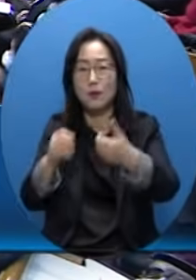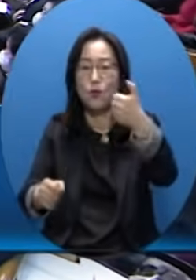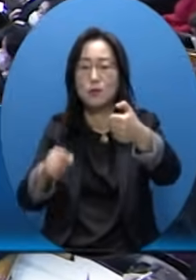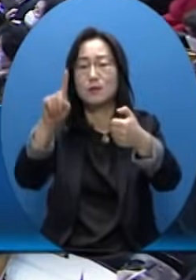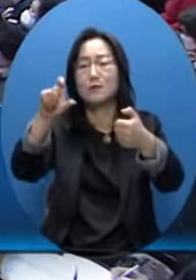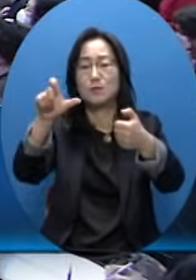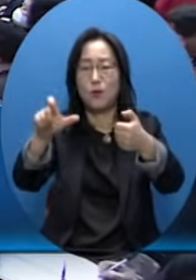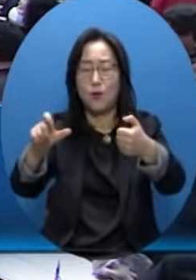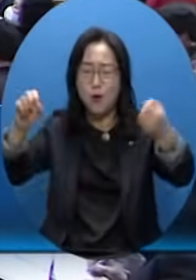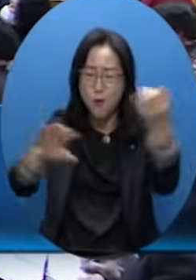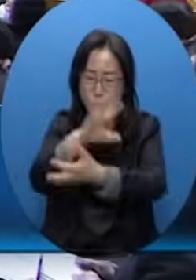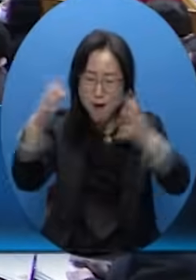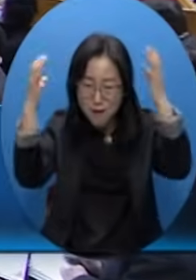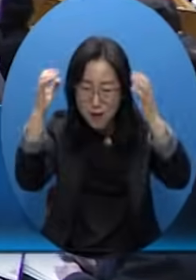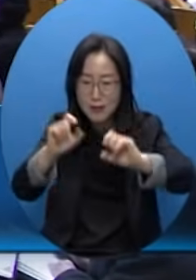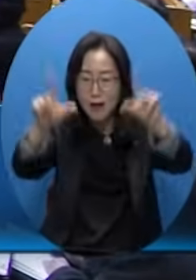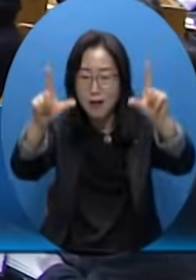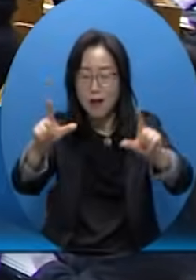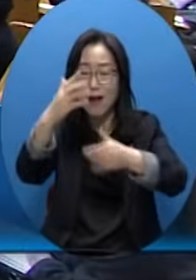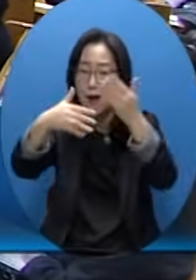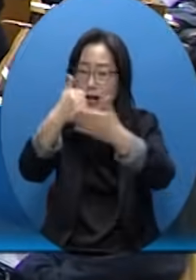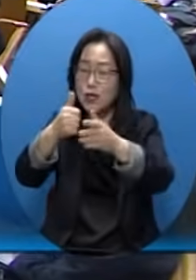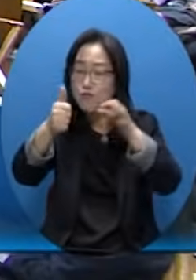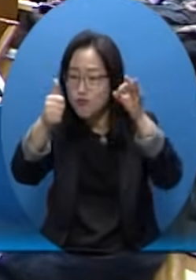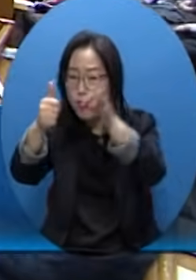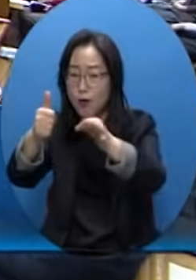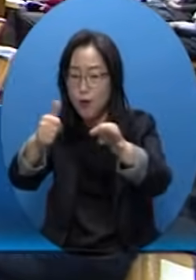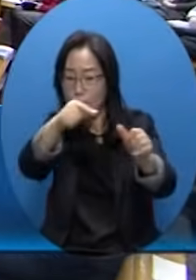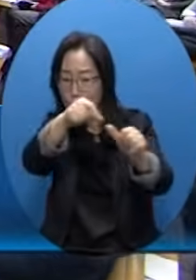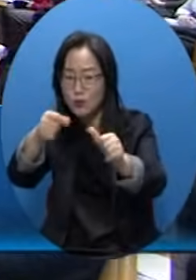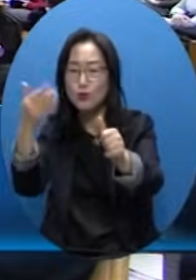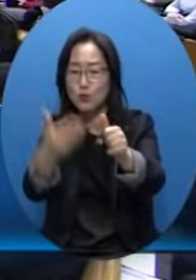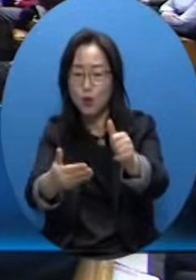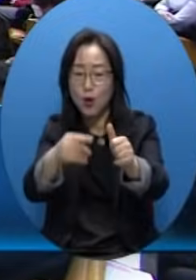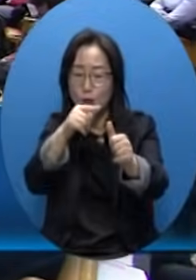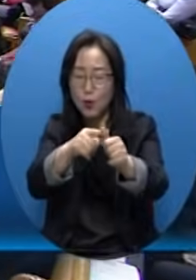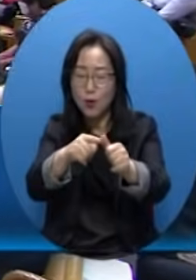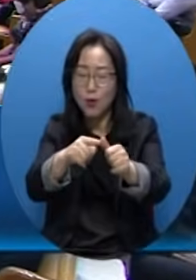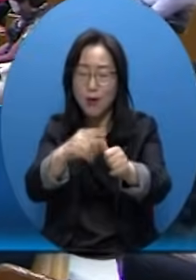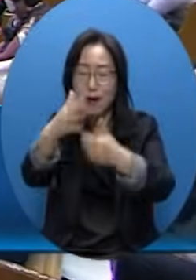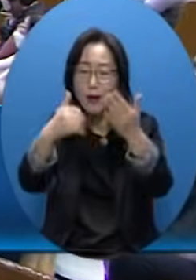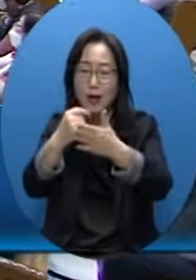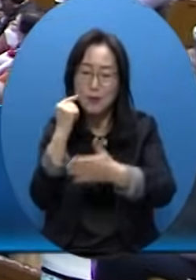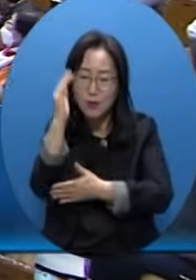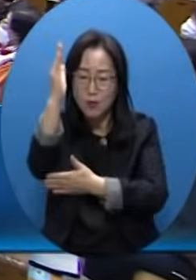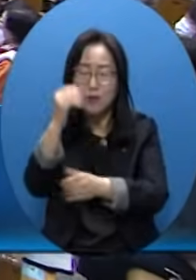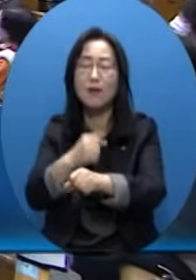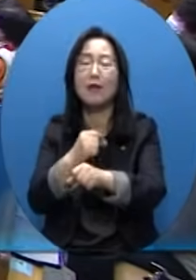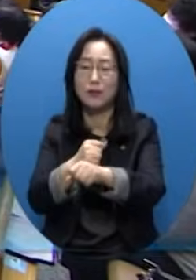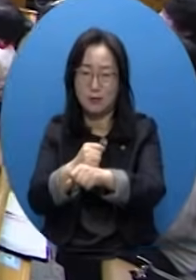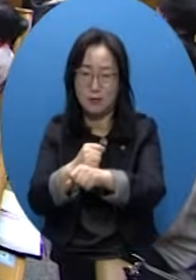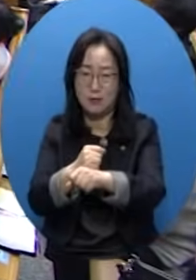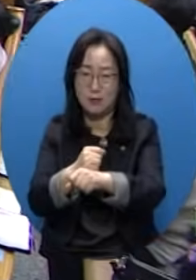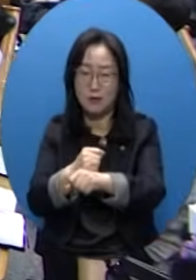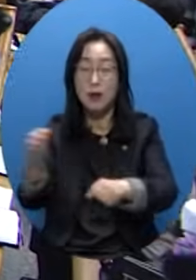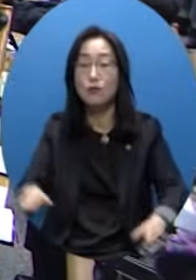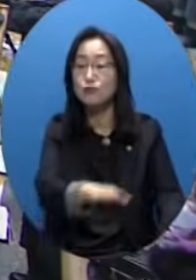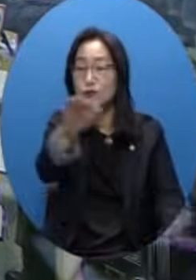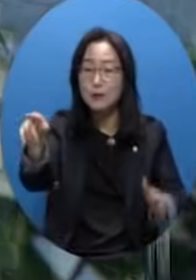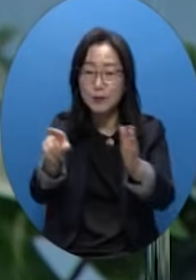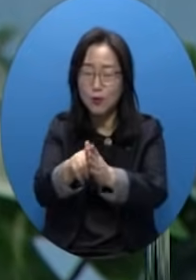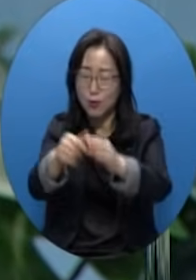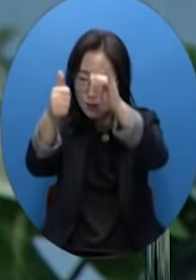절입니다 환란 날에 나를 부르라 내가 너를 건진 2 내가 나를 영화롭게 하리라 우리가 믿고 섬기는